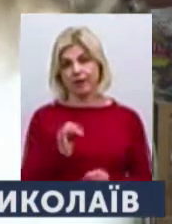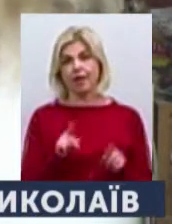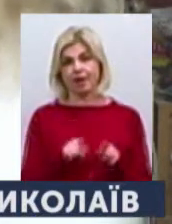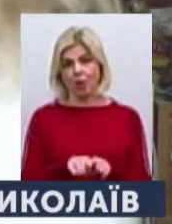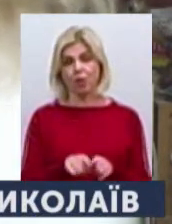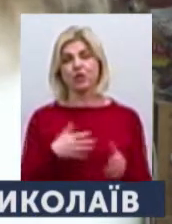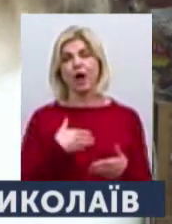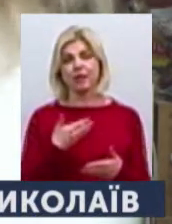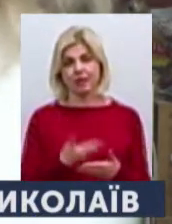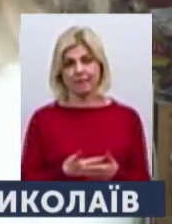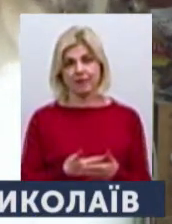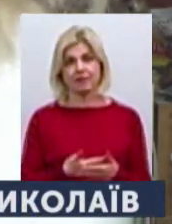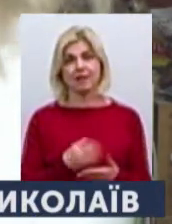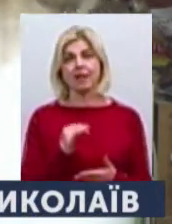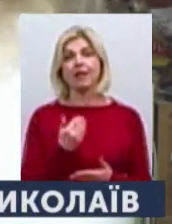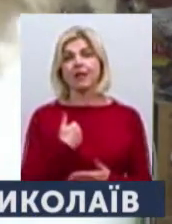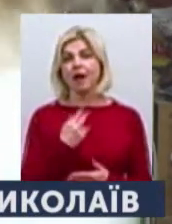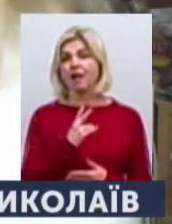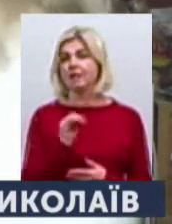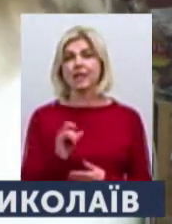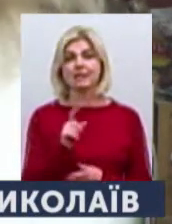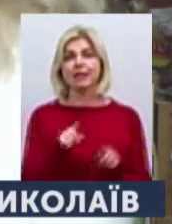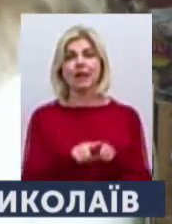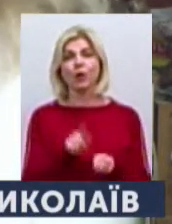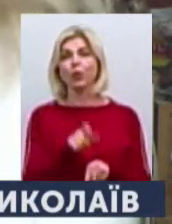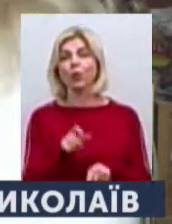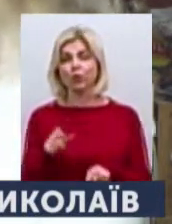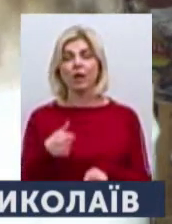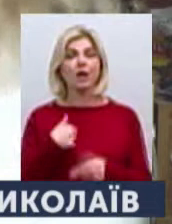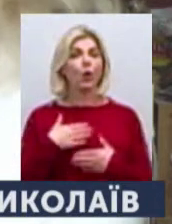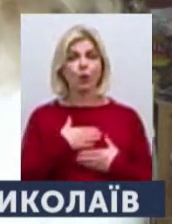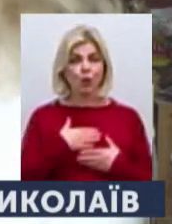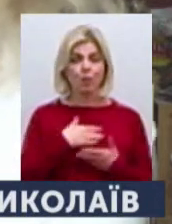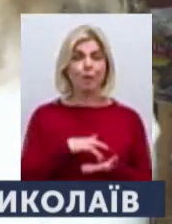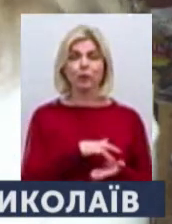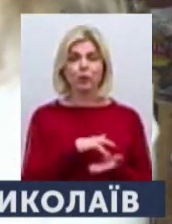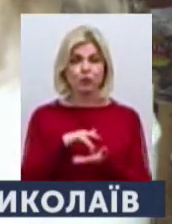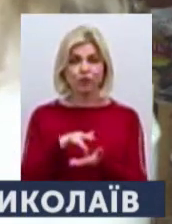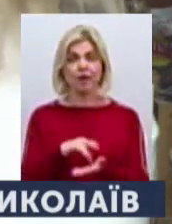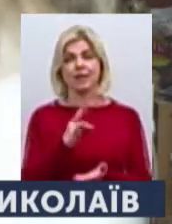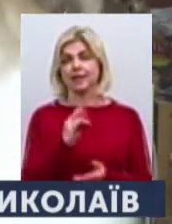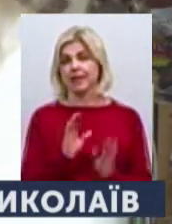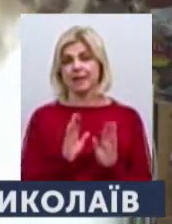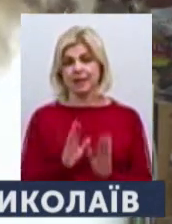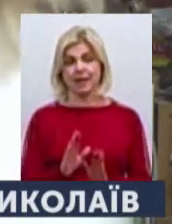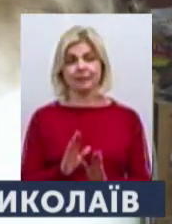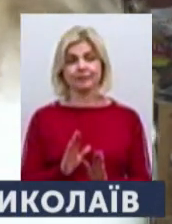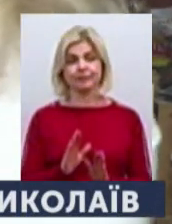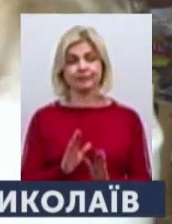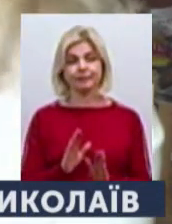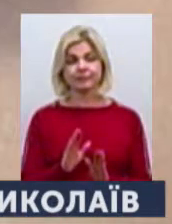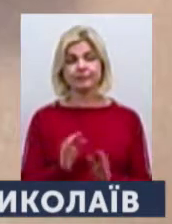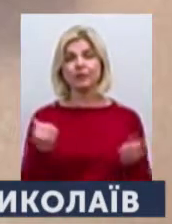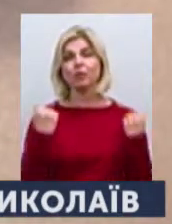також активність. І я не з таких людей, я люблю подорожувати, і не тільки спорт мене